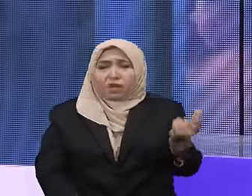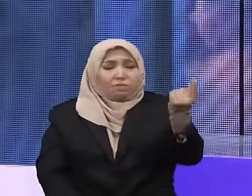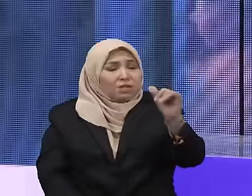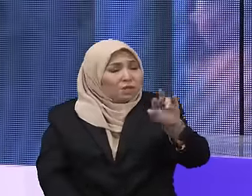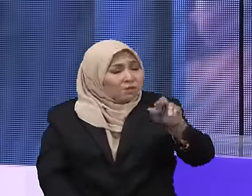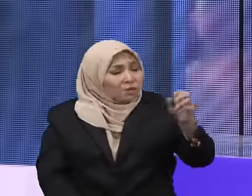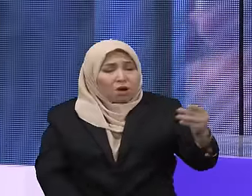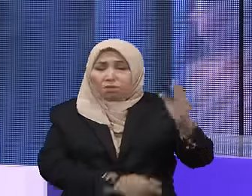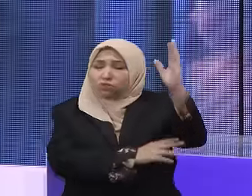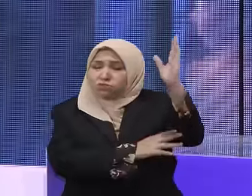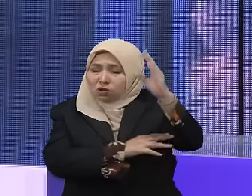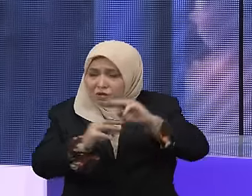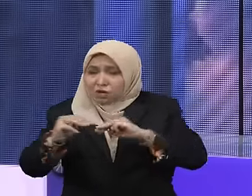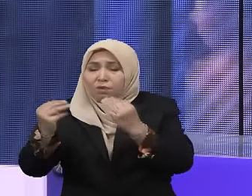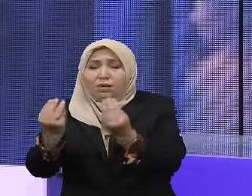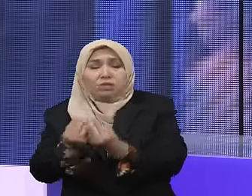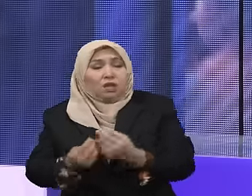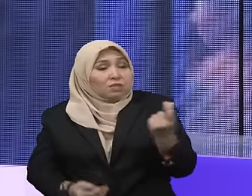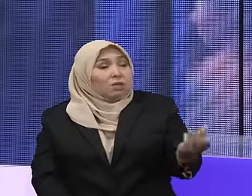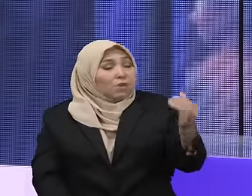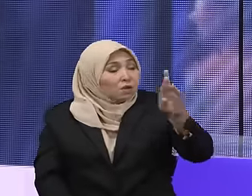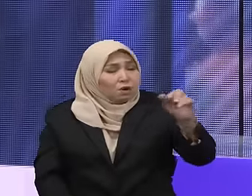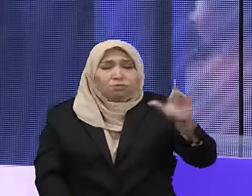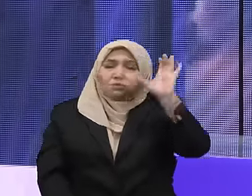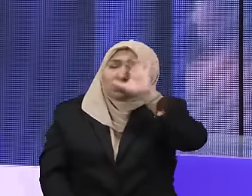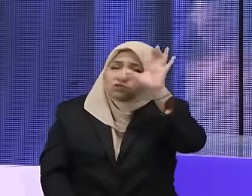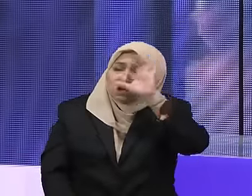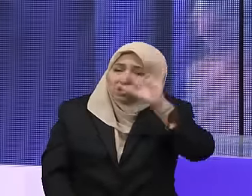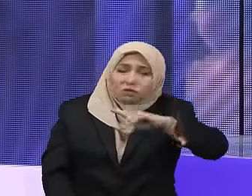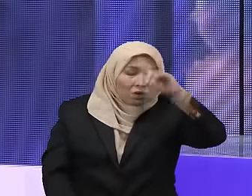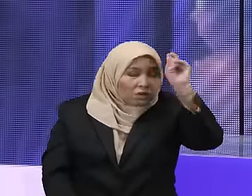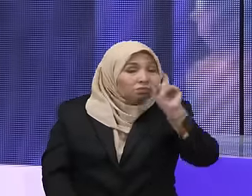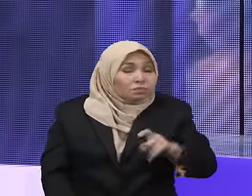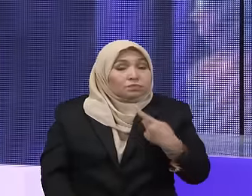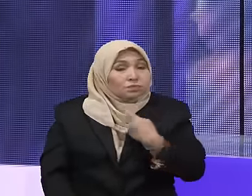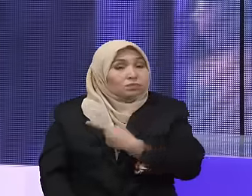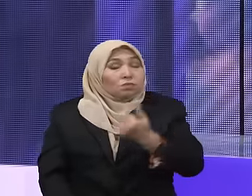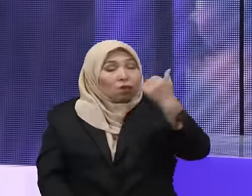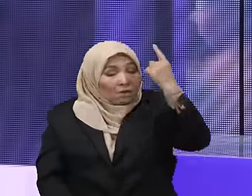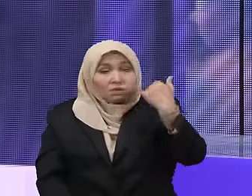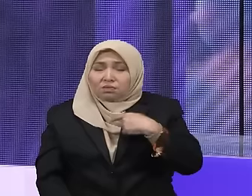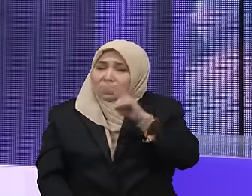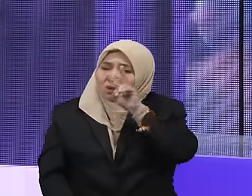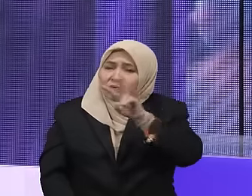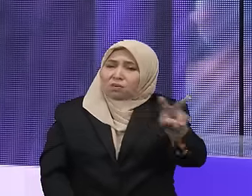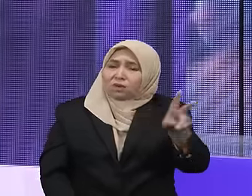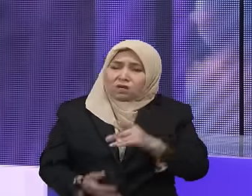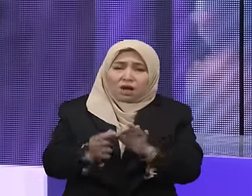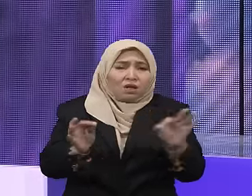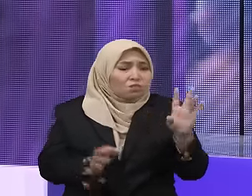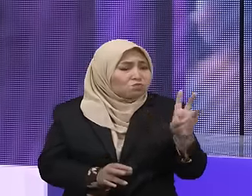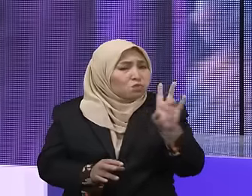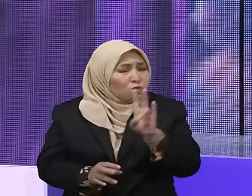dan bukannya Nabi Ibrahim sendiri yang tercari-cari Tuhan. Ini yang perlu kita faham. Apabila kita melihat pada ayat yang